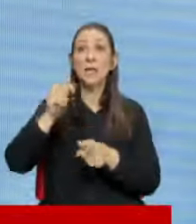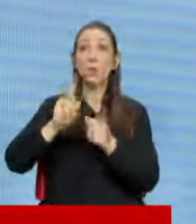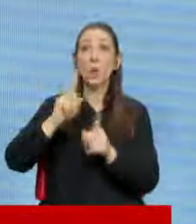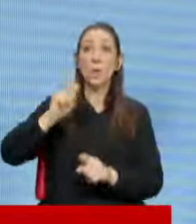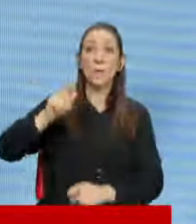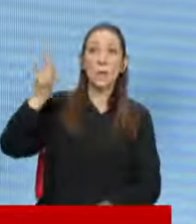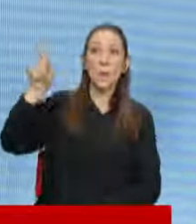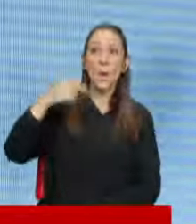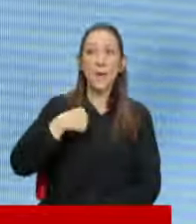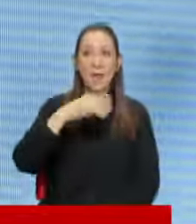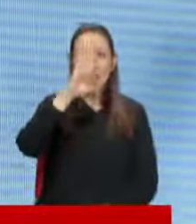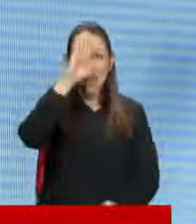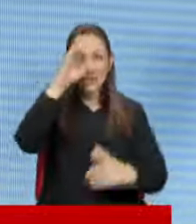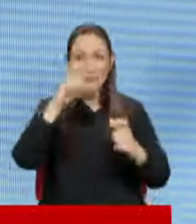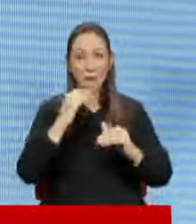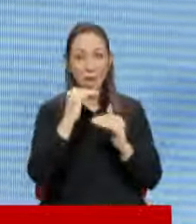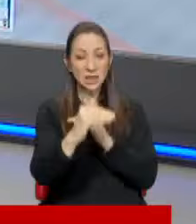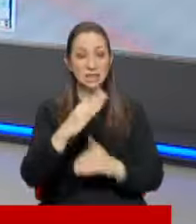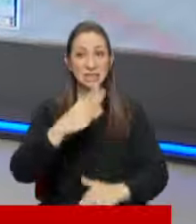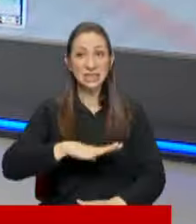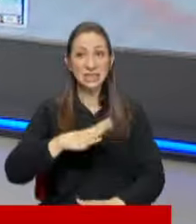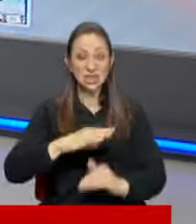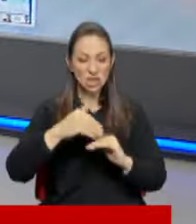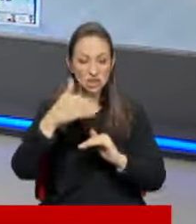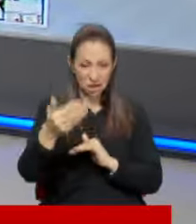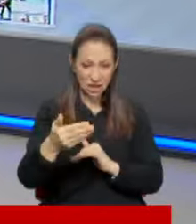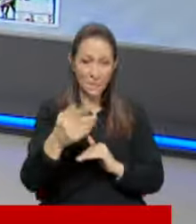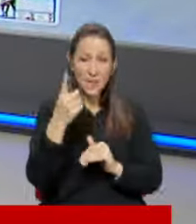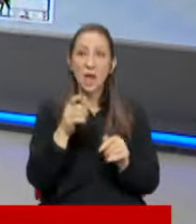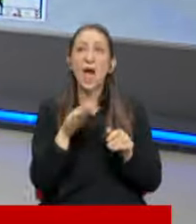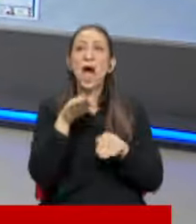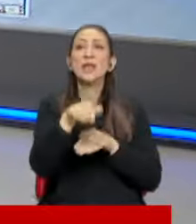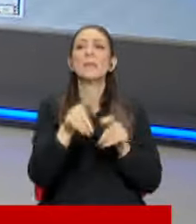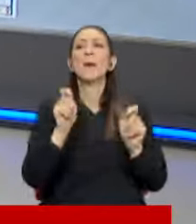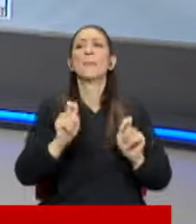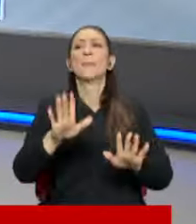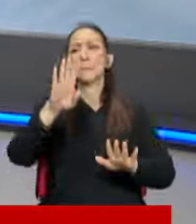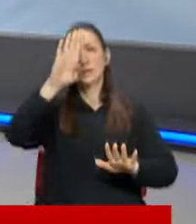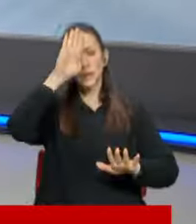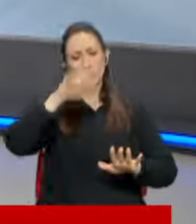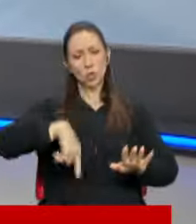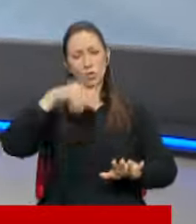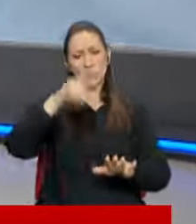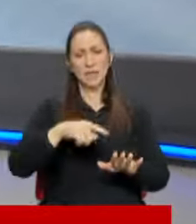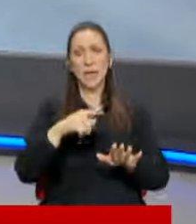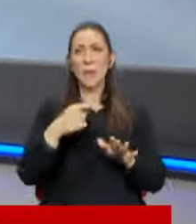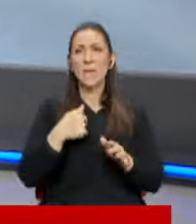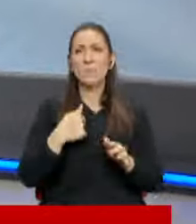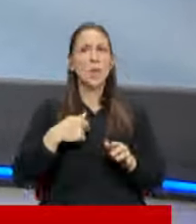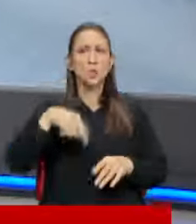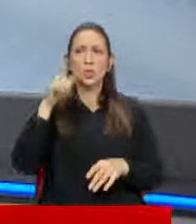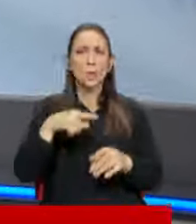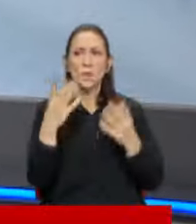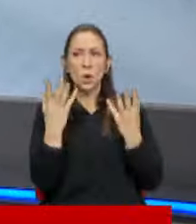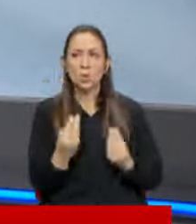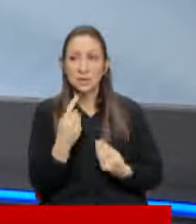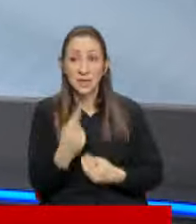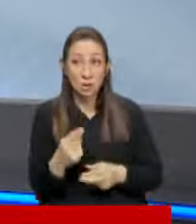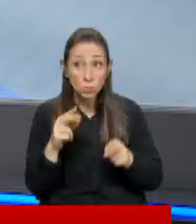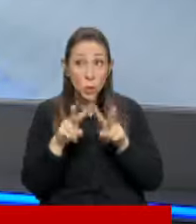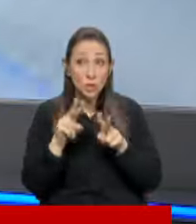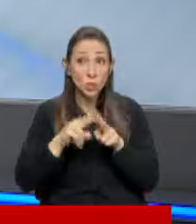yürütüyor. Ben İstanbul halkının isteğinin dışında bir adım atmam. İstanbul'un gündeminde ise benim de gündemimde olur demişti